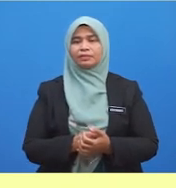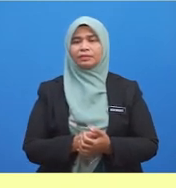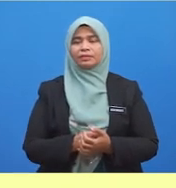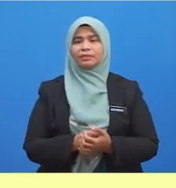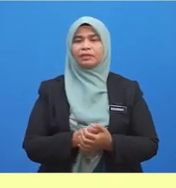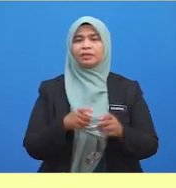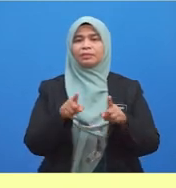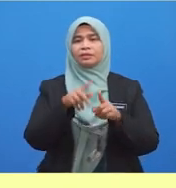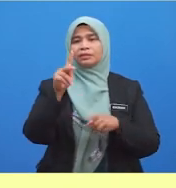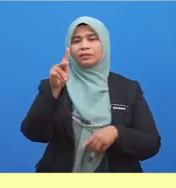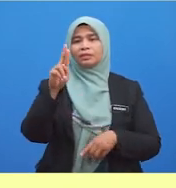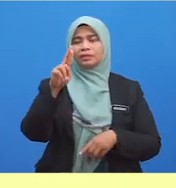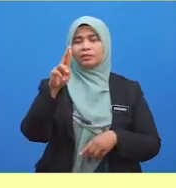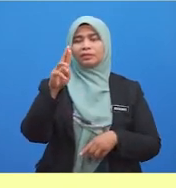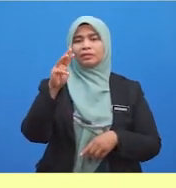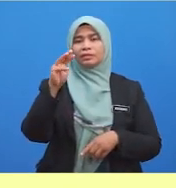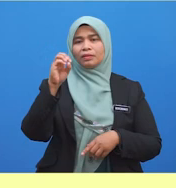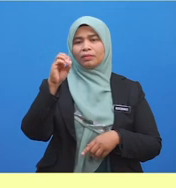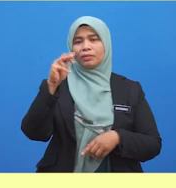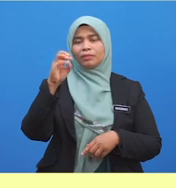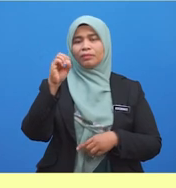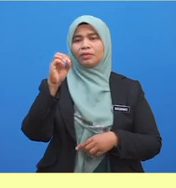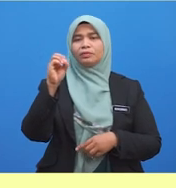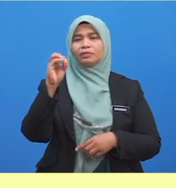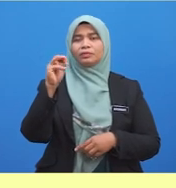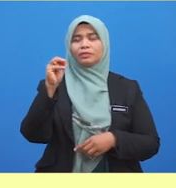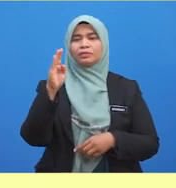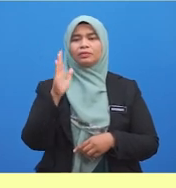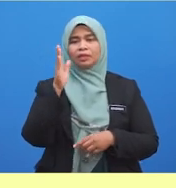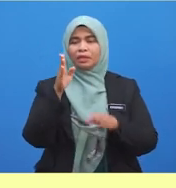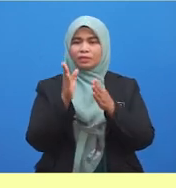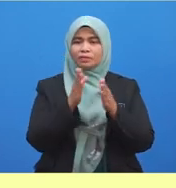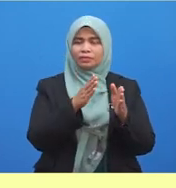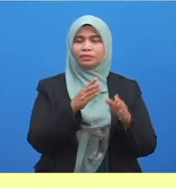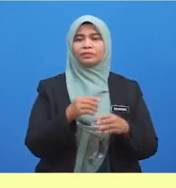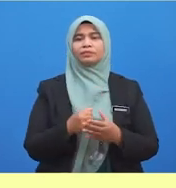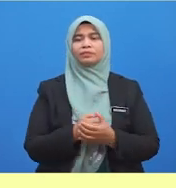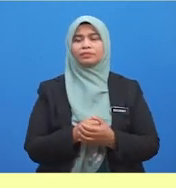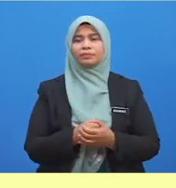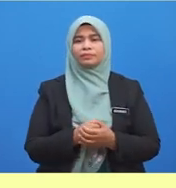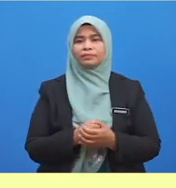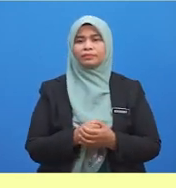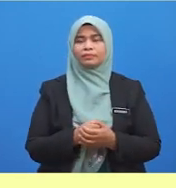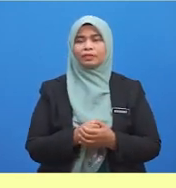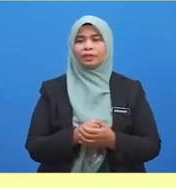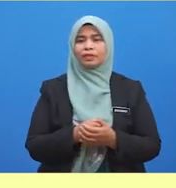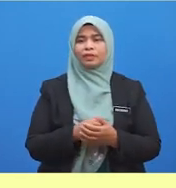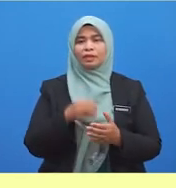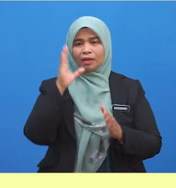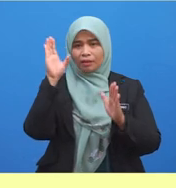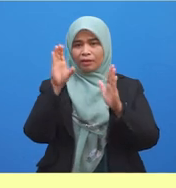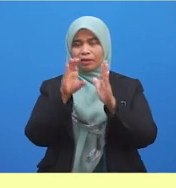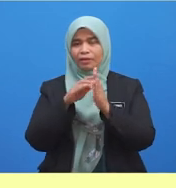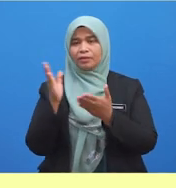Pasangan kromosom homolog menyusun di satah khatulistiwa. Kromatid